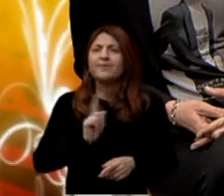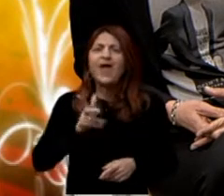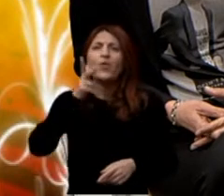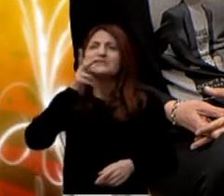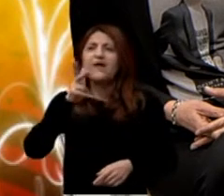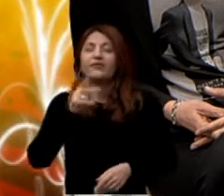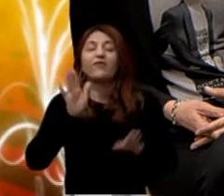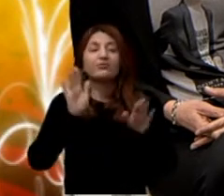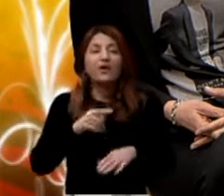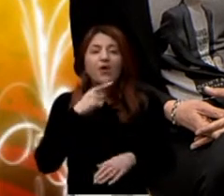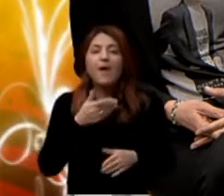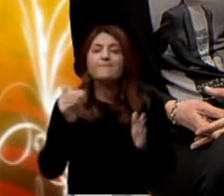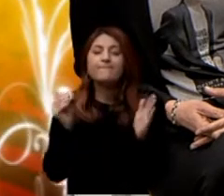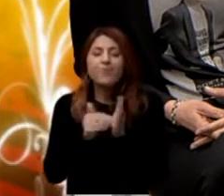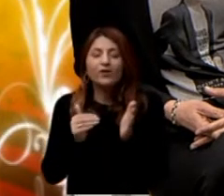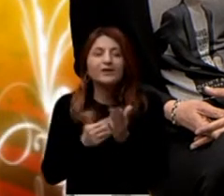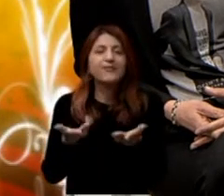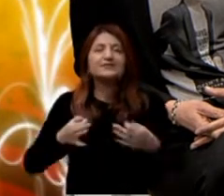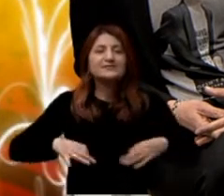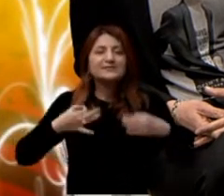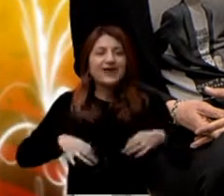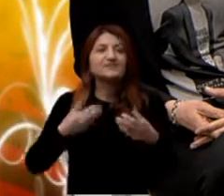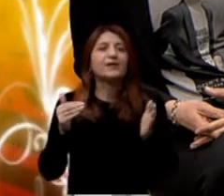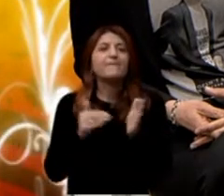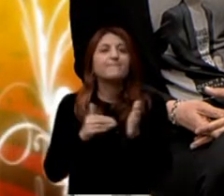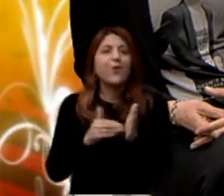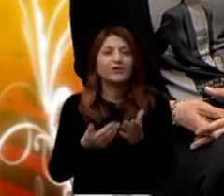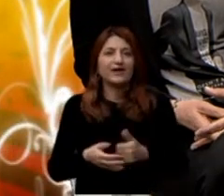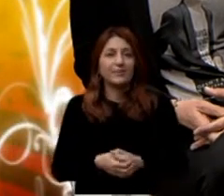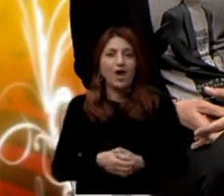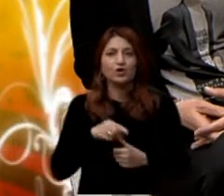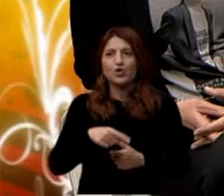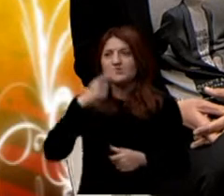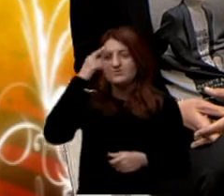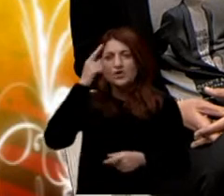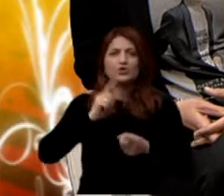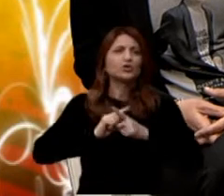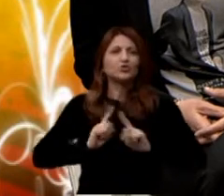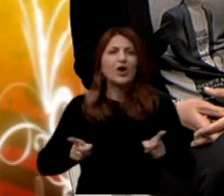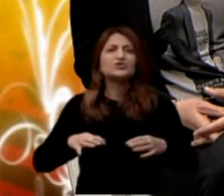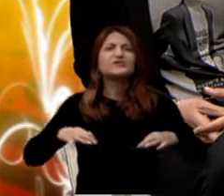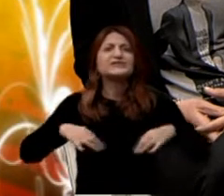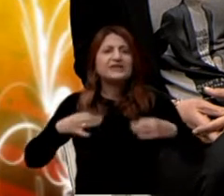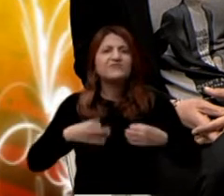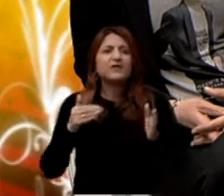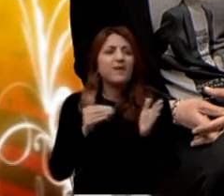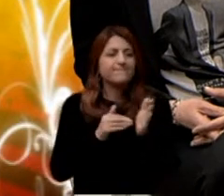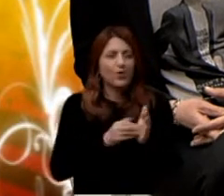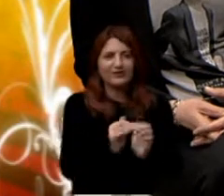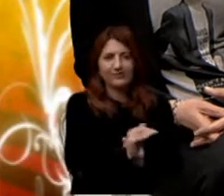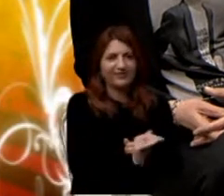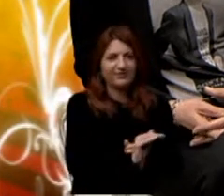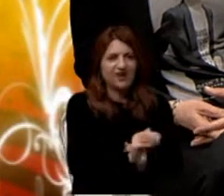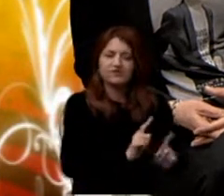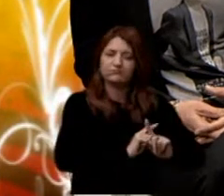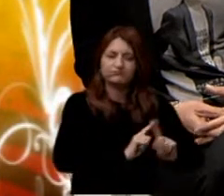u cilju potreba, zdravstvenih potreba populacije. To znači, sasvim drugačije su zdravstvene potrebe djece s jedne